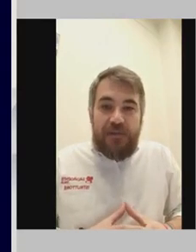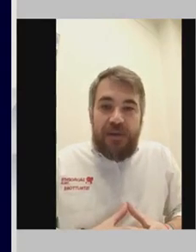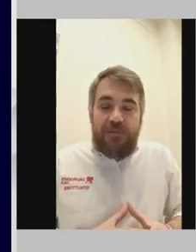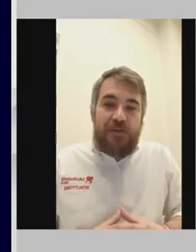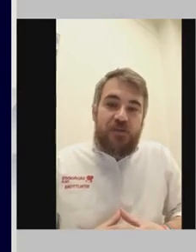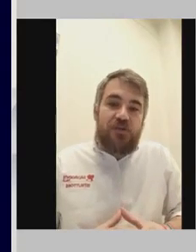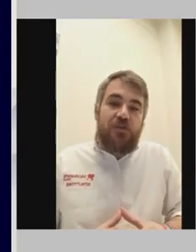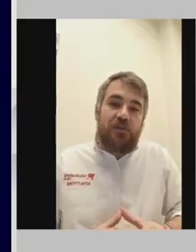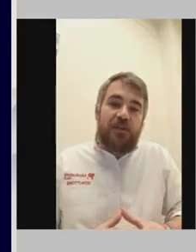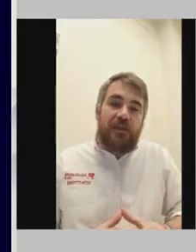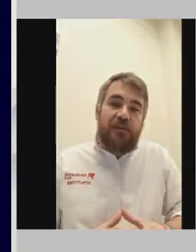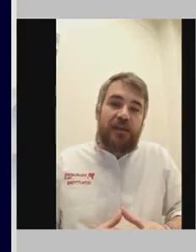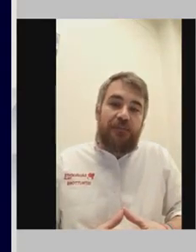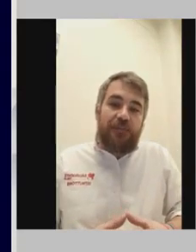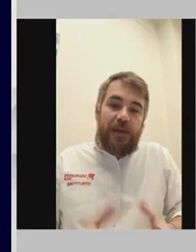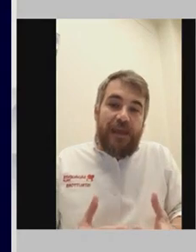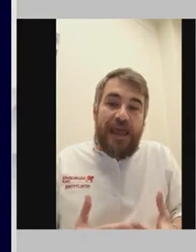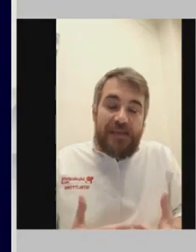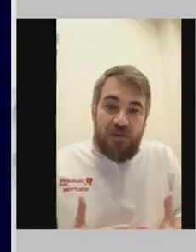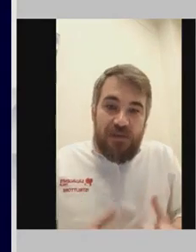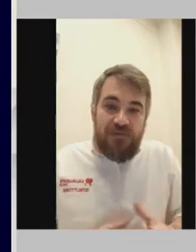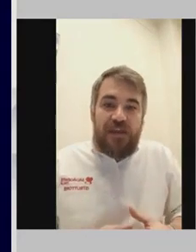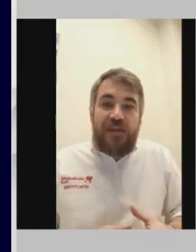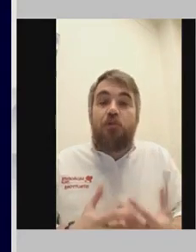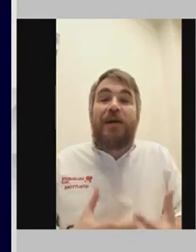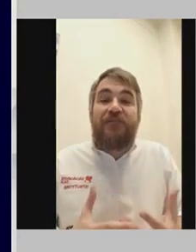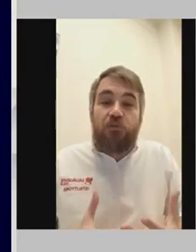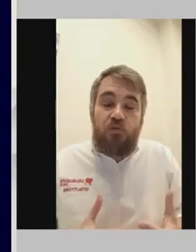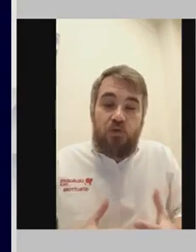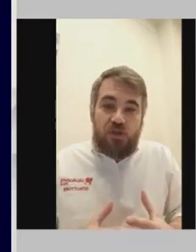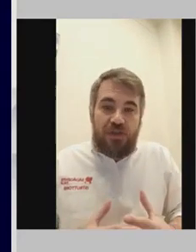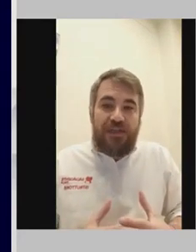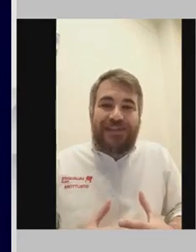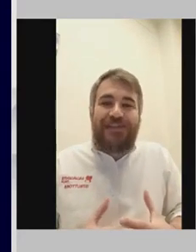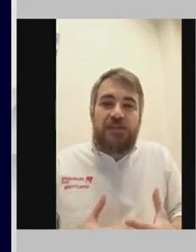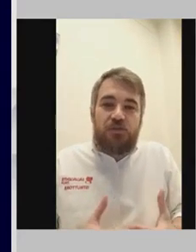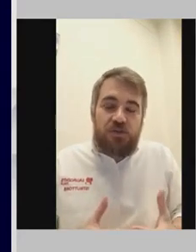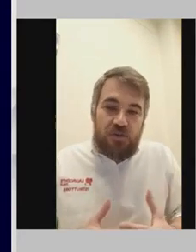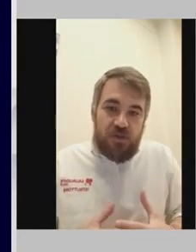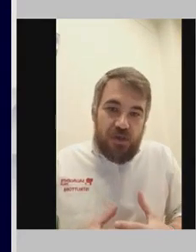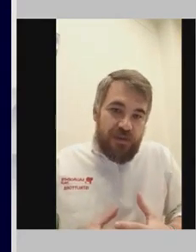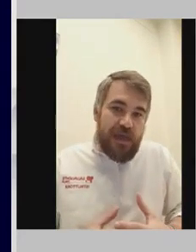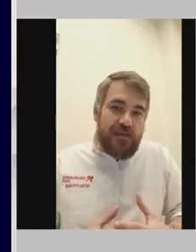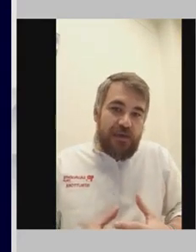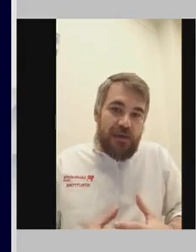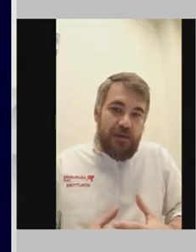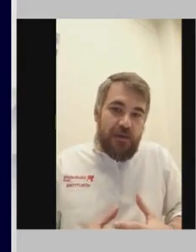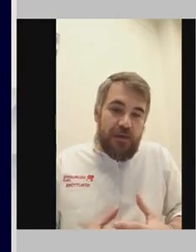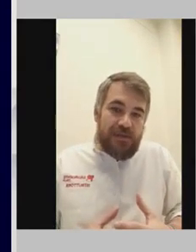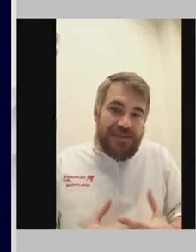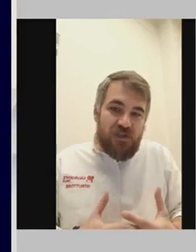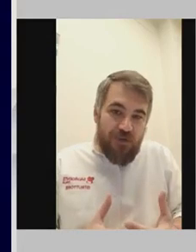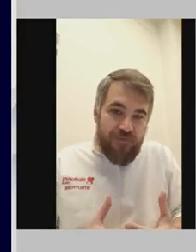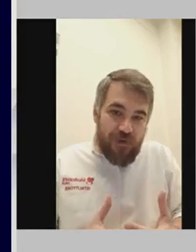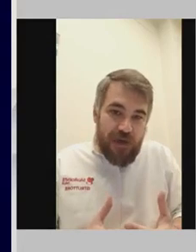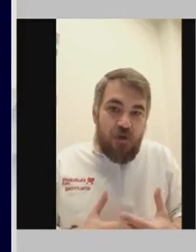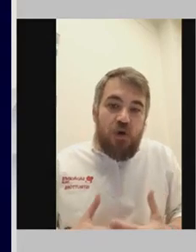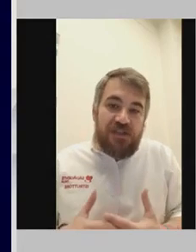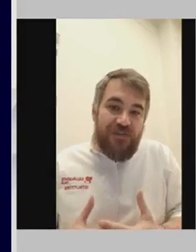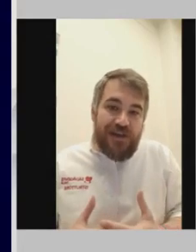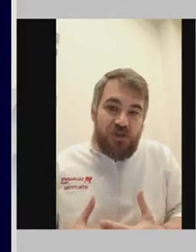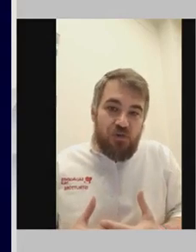se il bene più prezioso per me sono i miei figli non ho mai fatto un corso di disostruzione pediatrica? Se